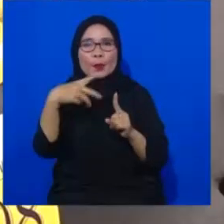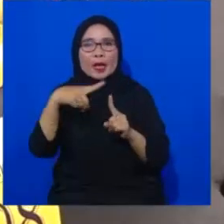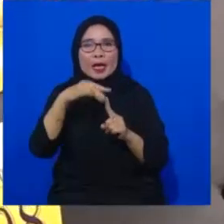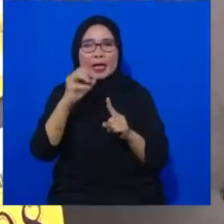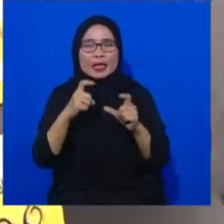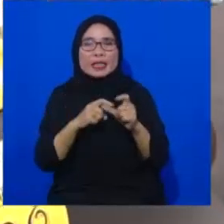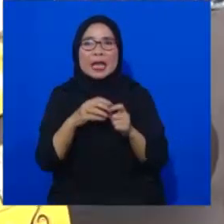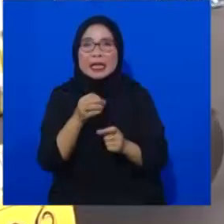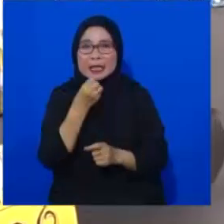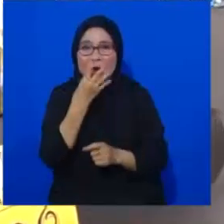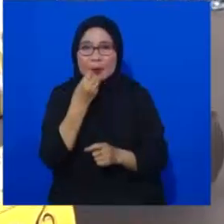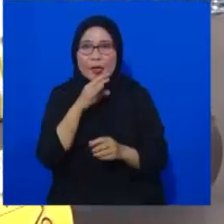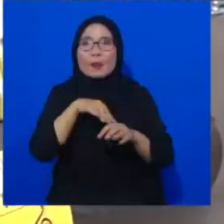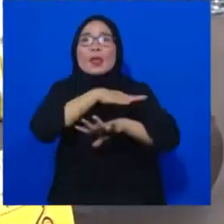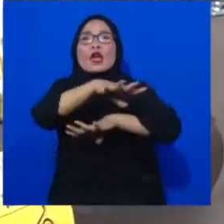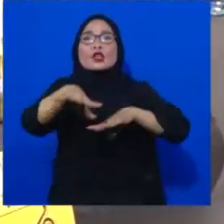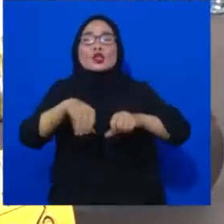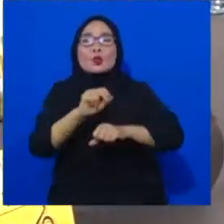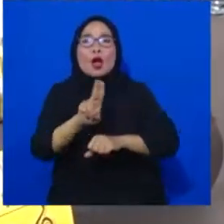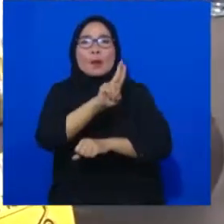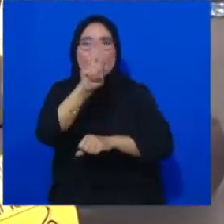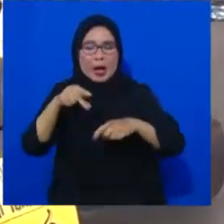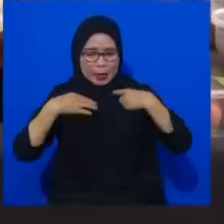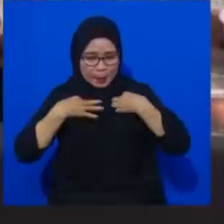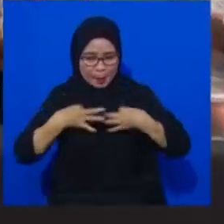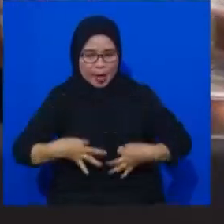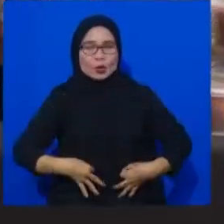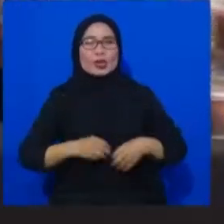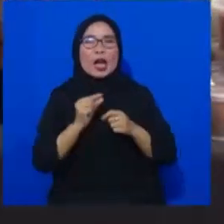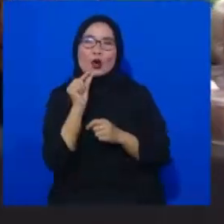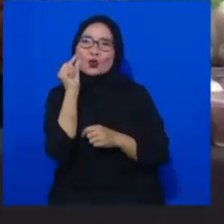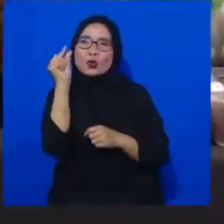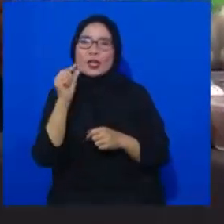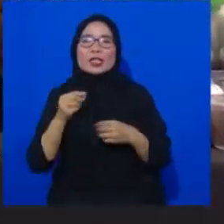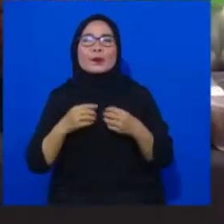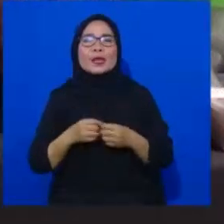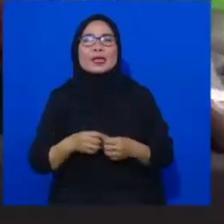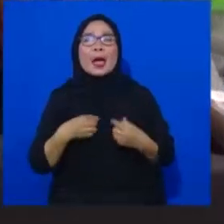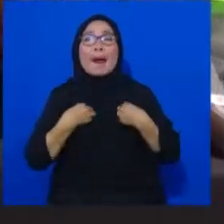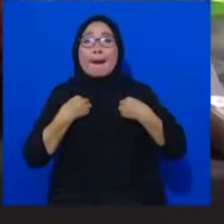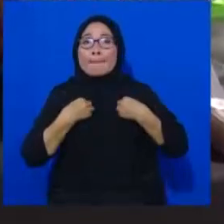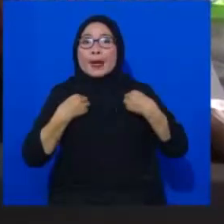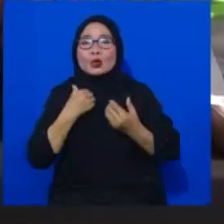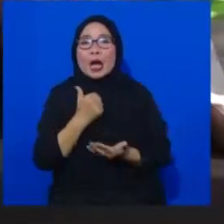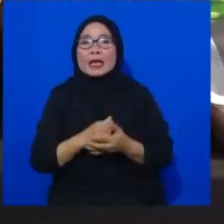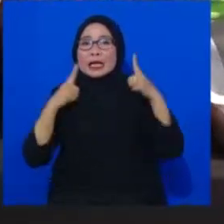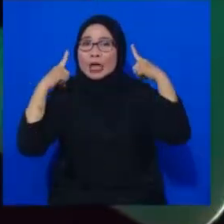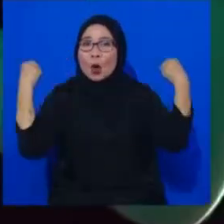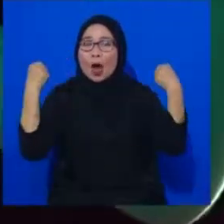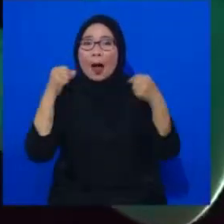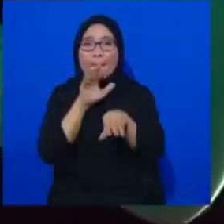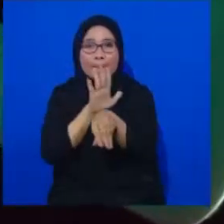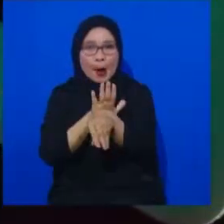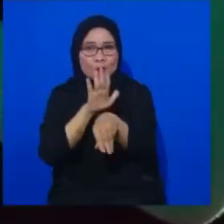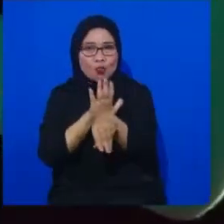para emak-emak ini mengenakan aneka kostum yang unik. Seperti pakaian adat Jawa, pakaian adat Papua, serta